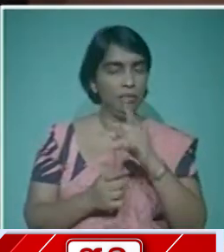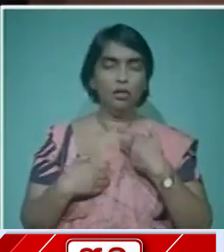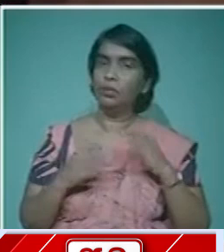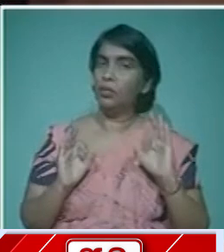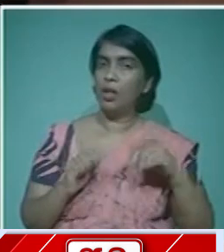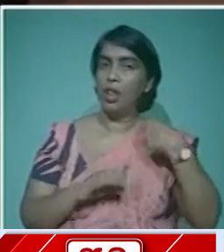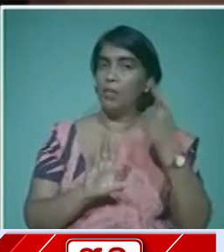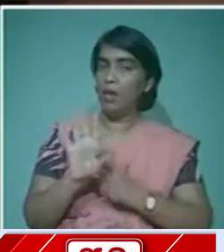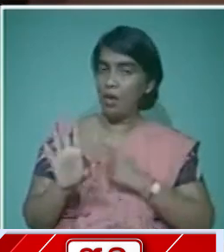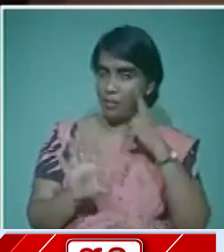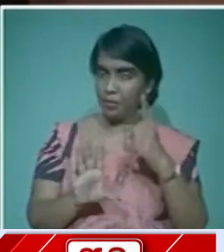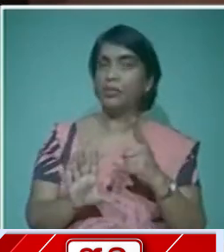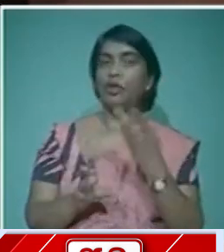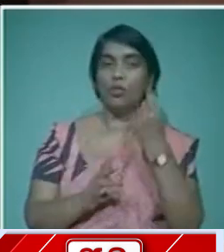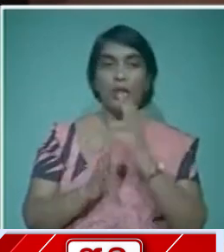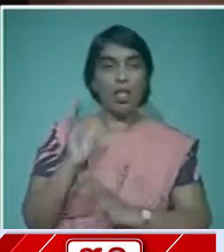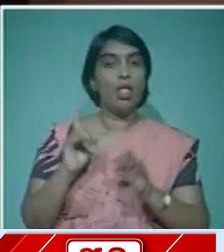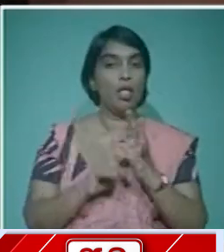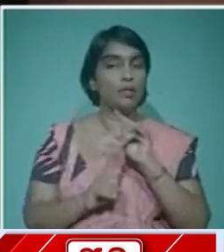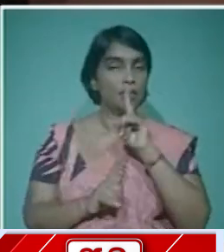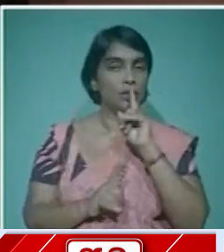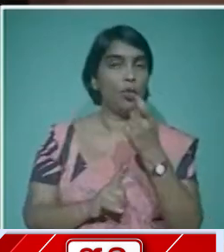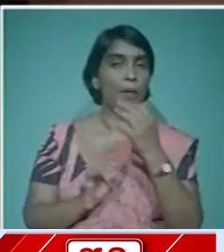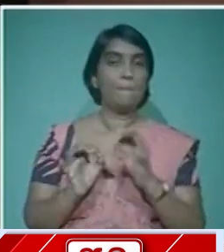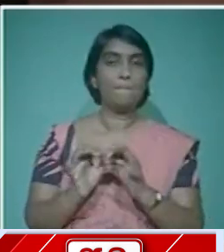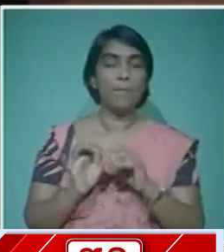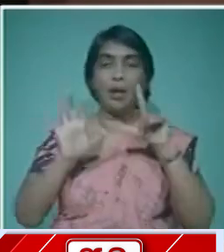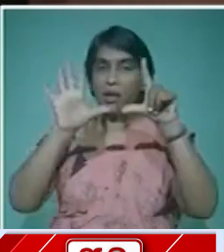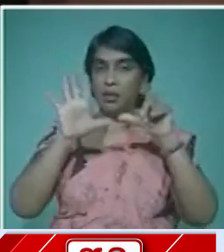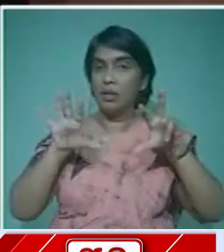ලබන වර්ෂය සඳහා මුදල් අමාත්‍යවරයා කියනවා රුපියල් බිලියන